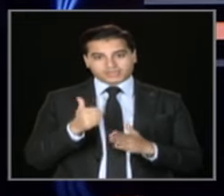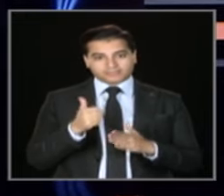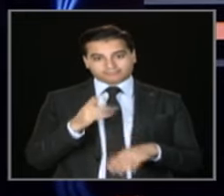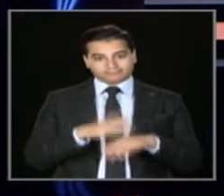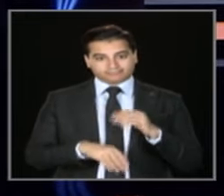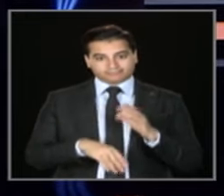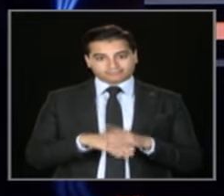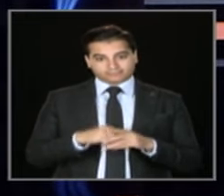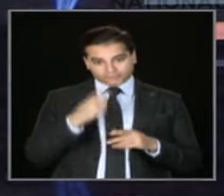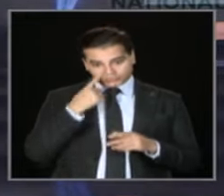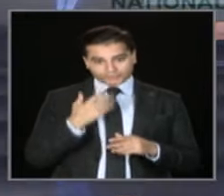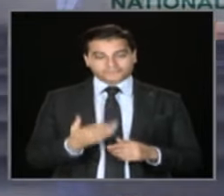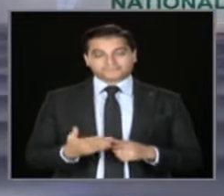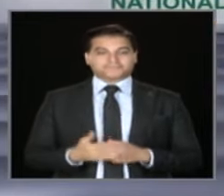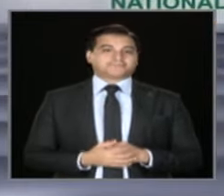في